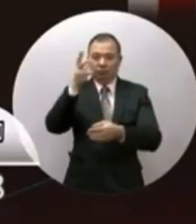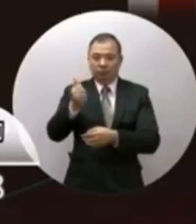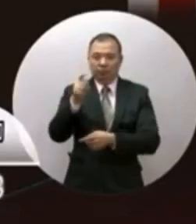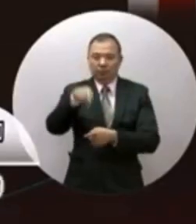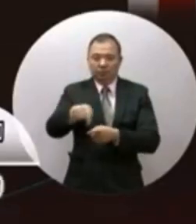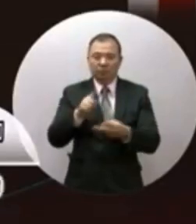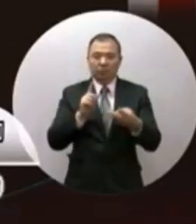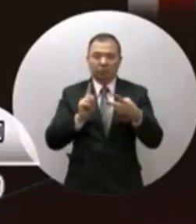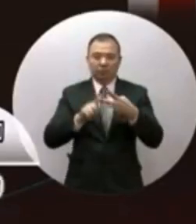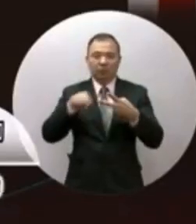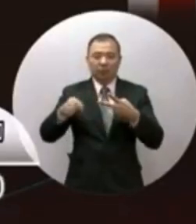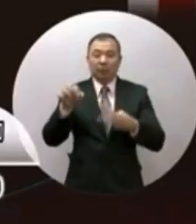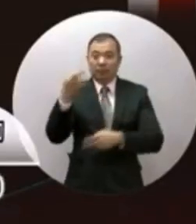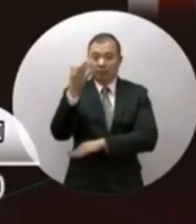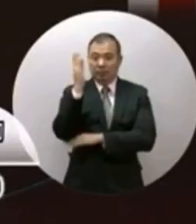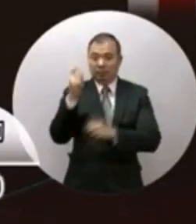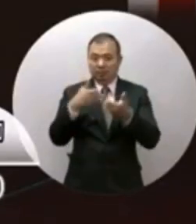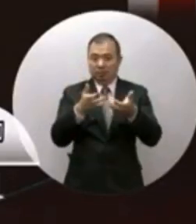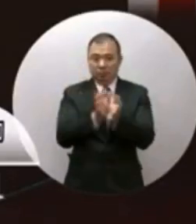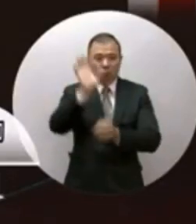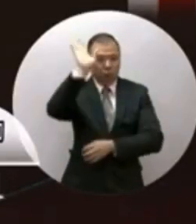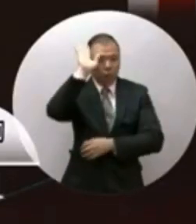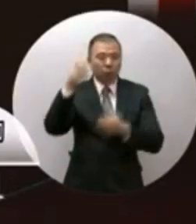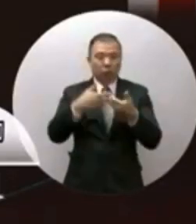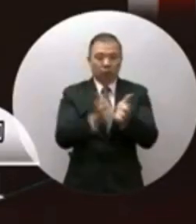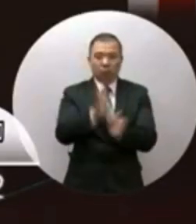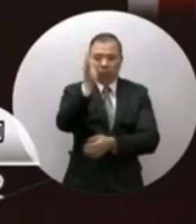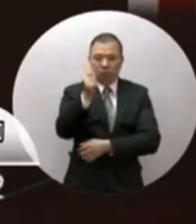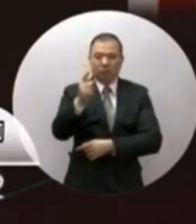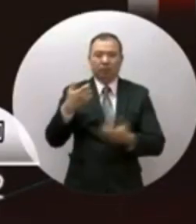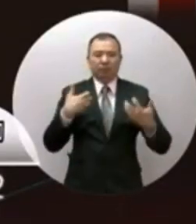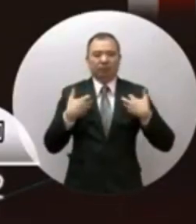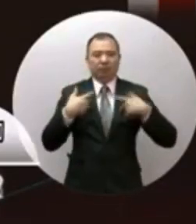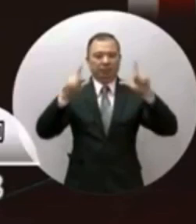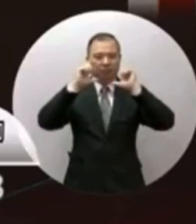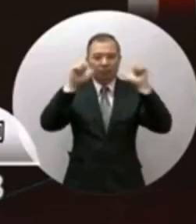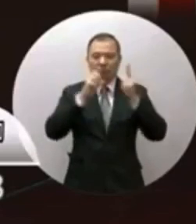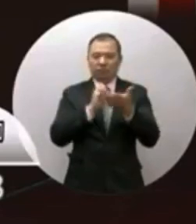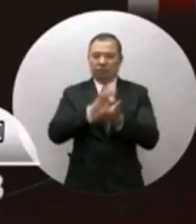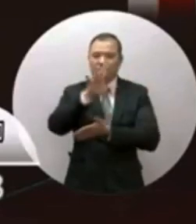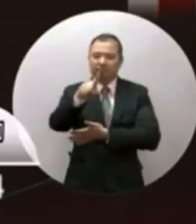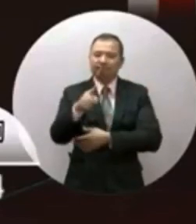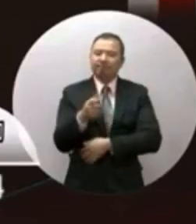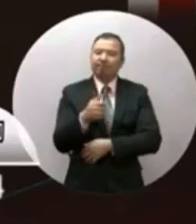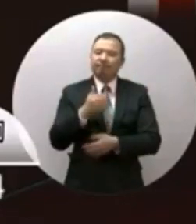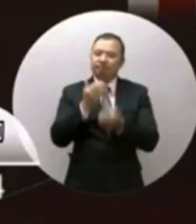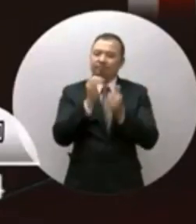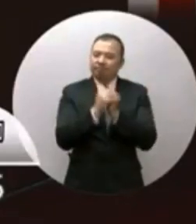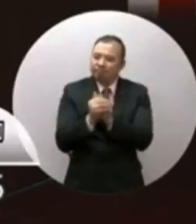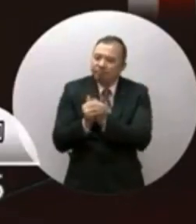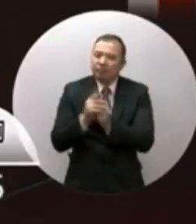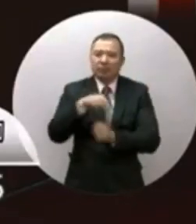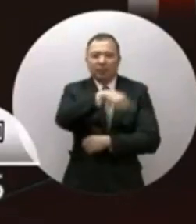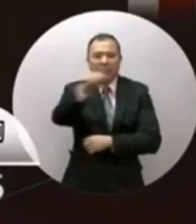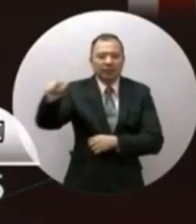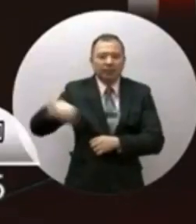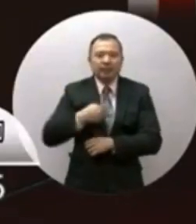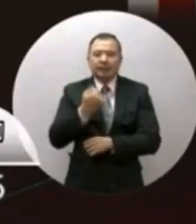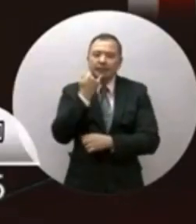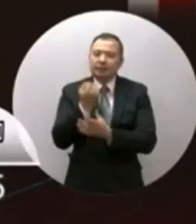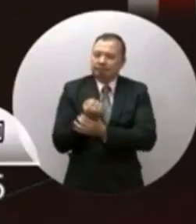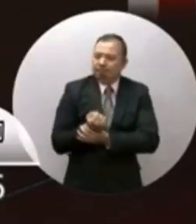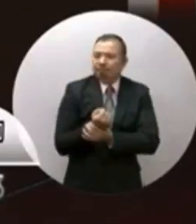长来向大院做报告。特别恳请各位委员先进全力支